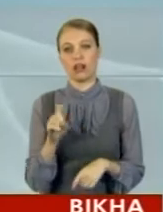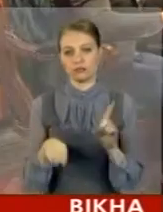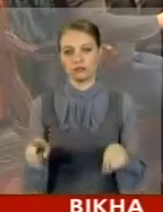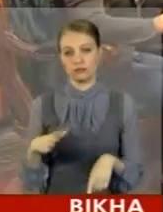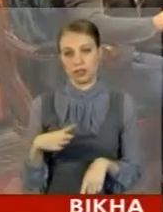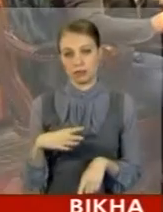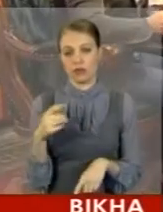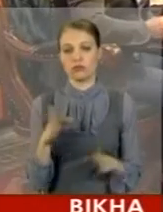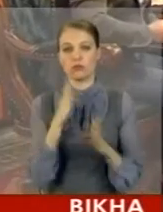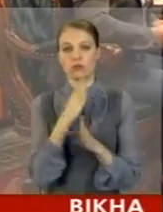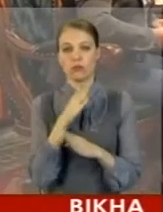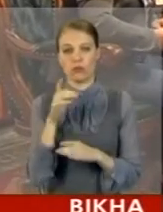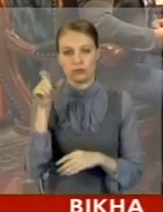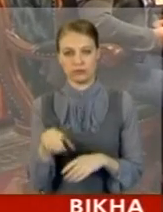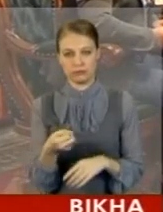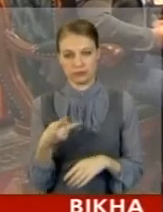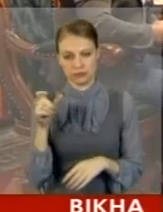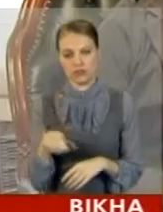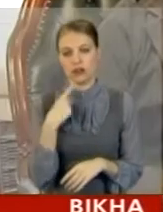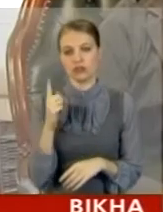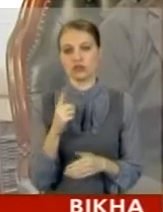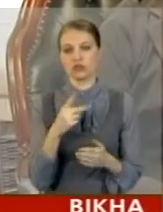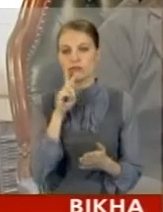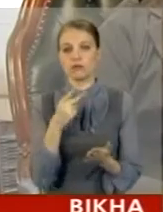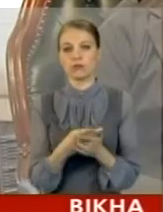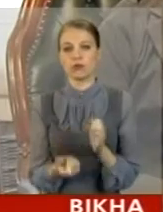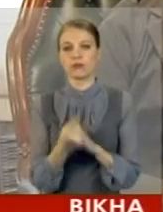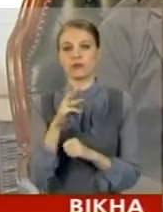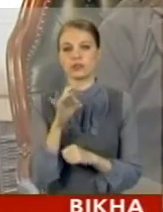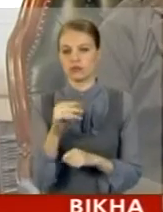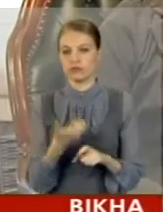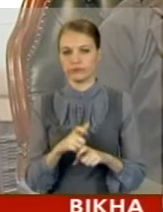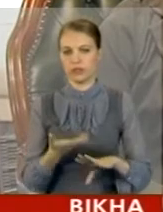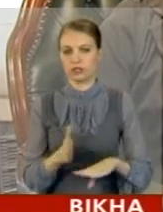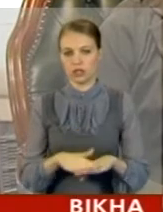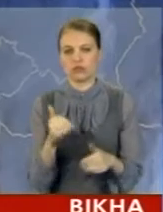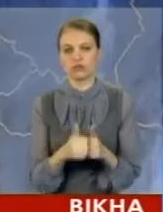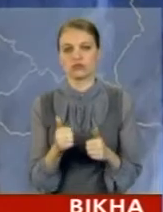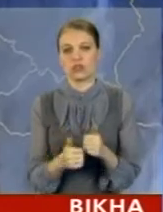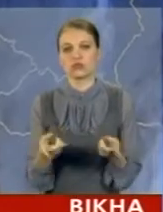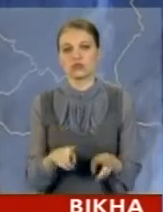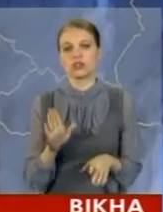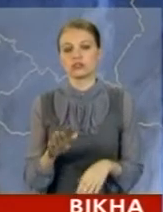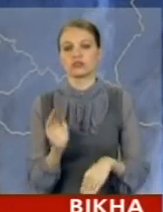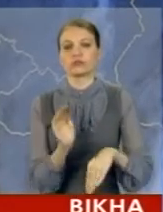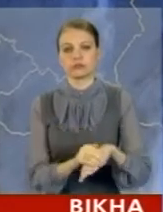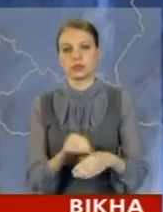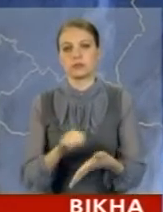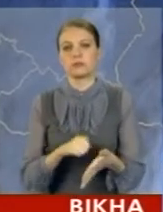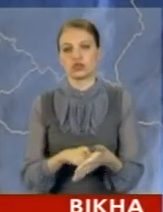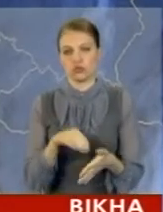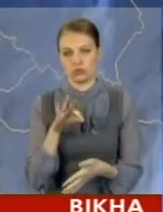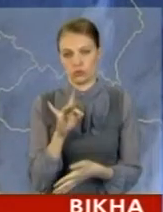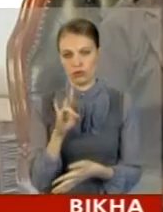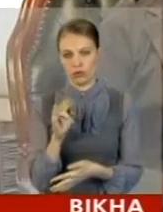трапляються. Погодознавиця Наталка Діденко каже, передбачити появу смерчу вкрай складно, часто лишається тільки констатувати причину